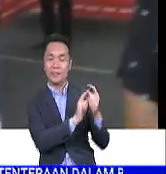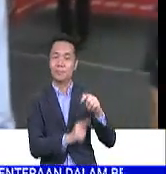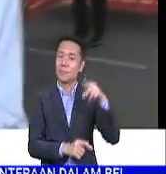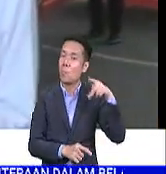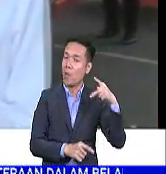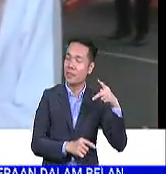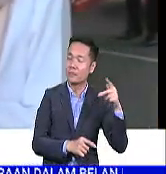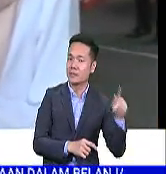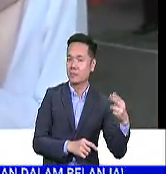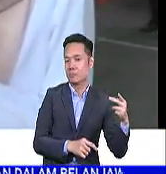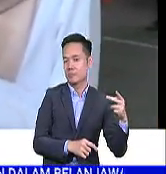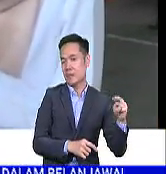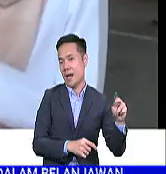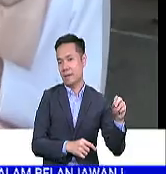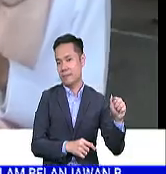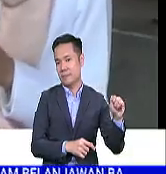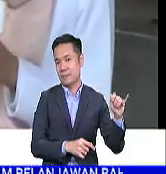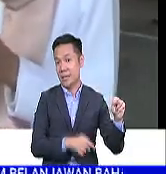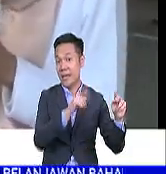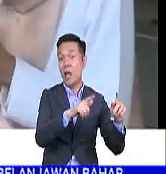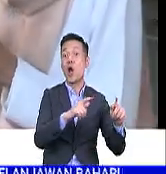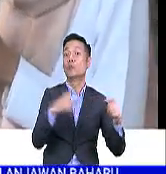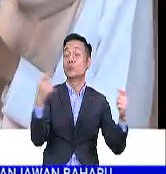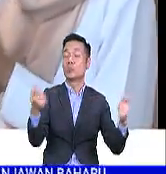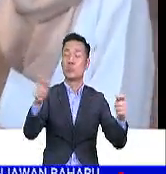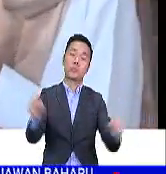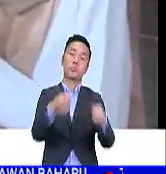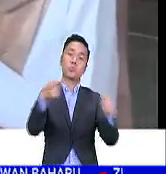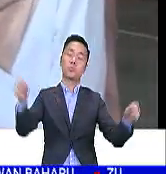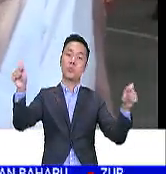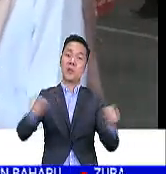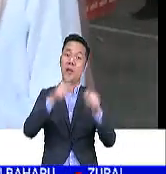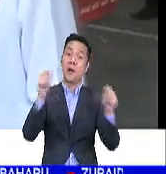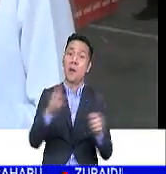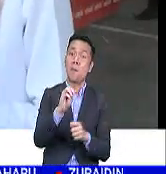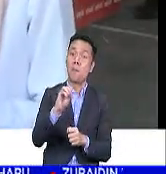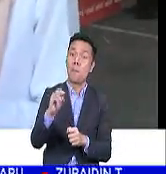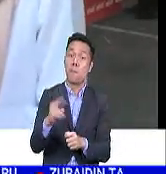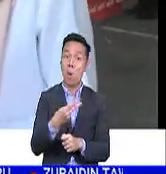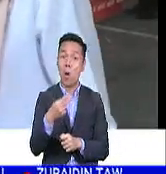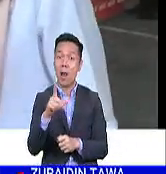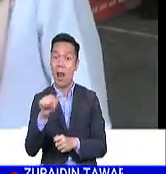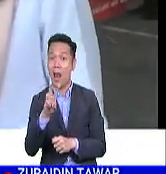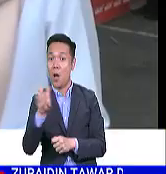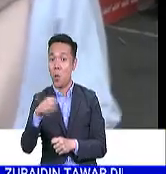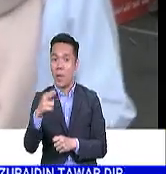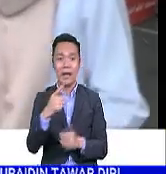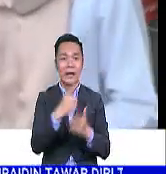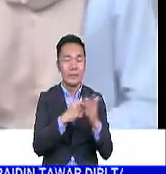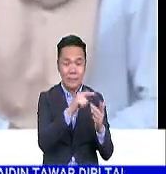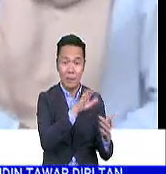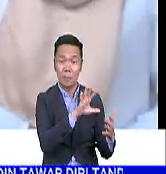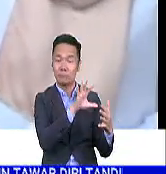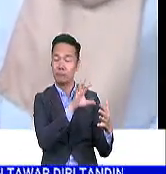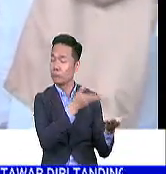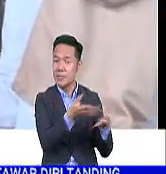Sujahan Muhammad, iaitu penerbit konsep Moh Laweh. Jadi mungkin Puan Ain boleh kongsikan apakah peranan Pahang FM sendiri. Baik,